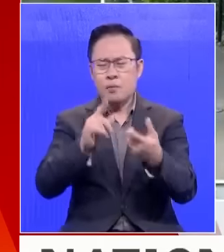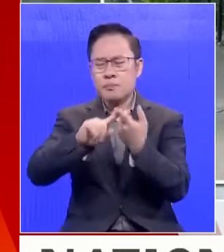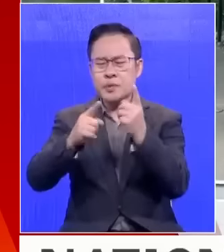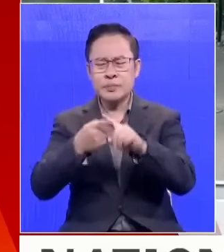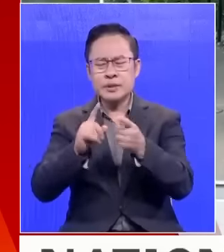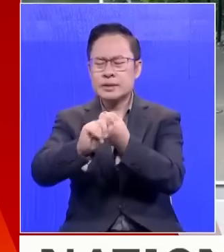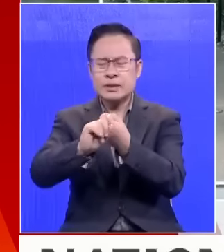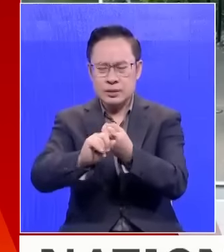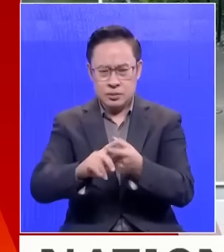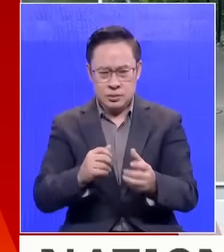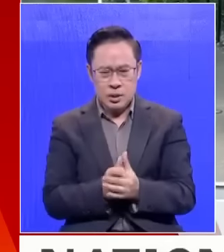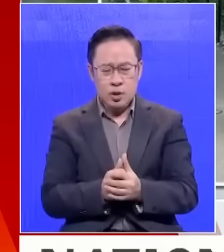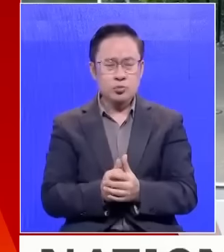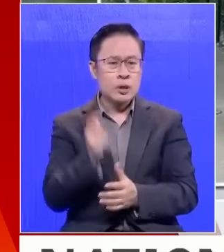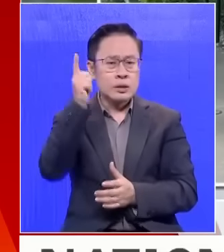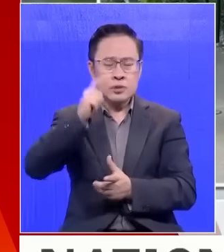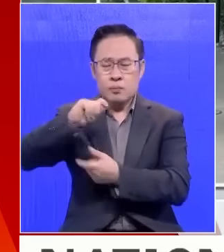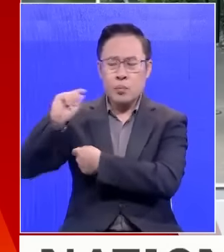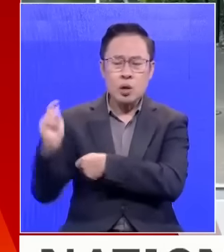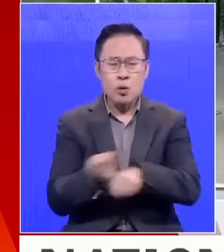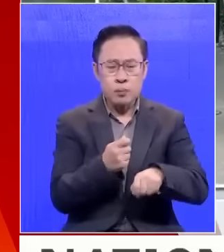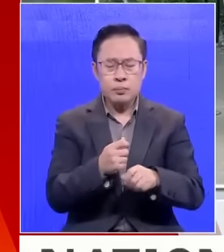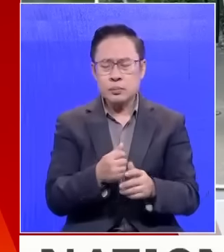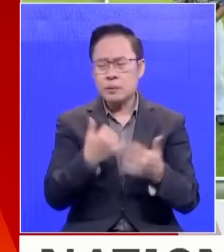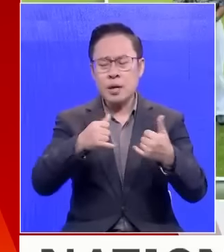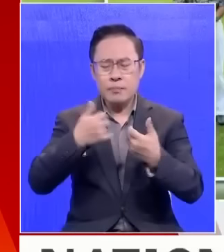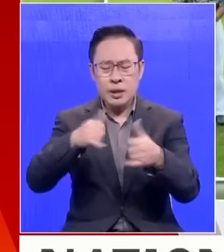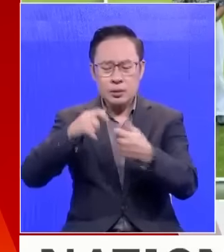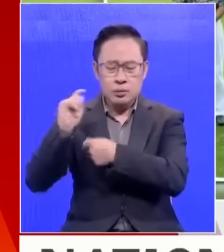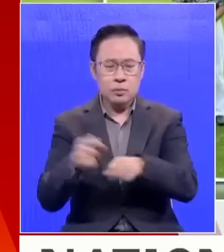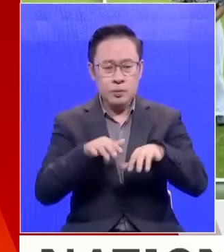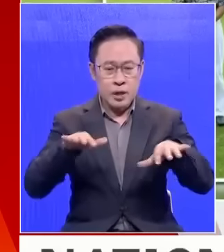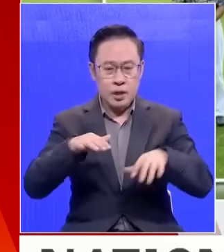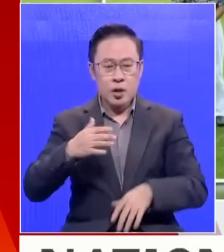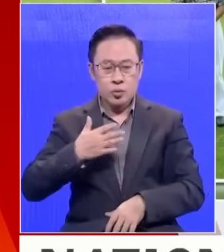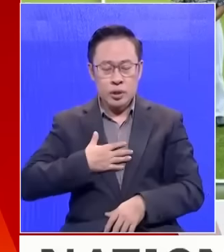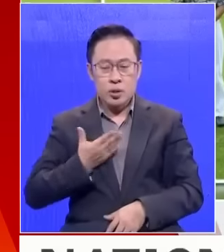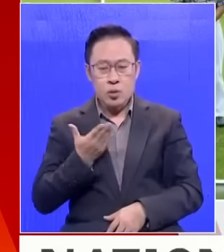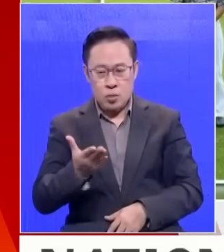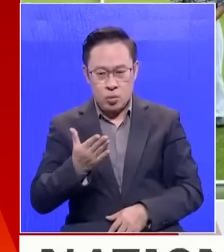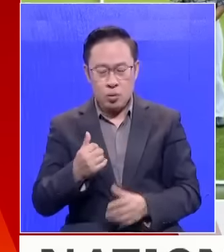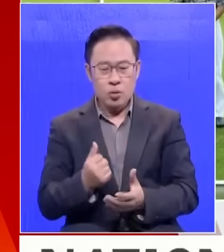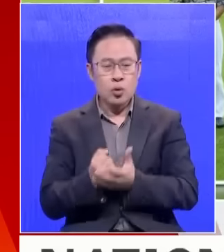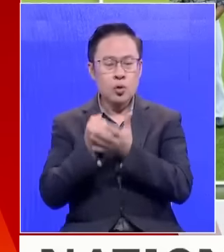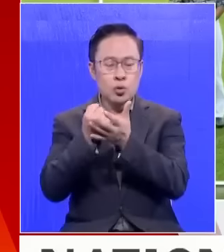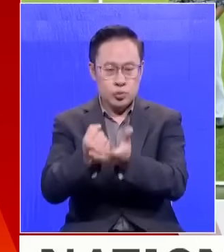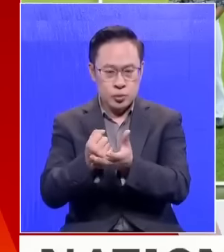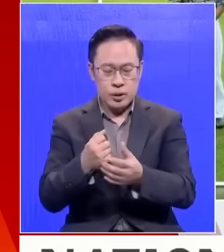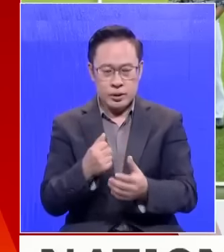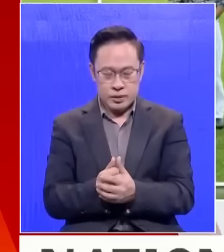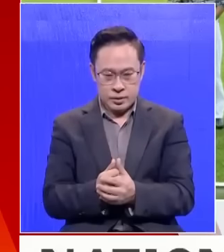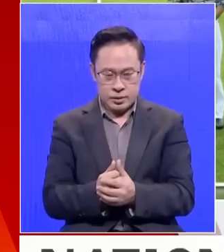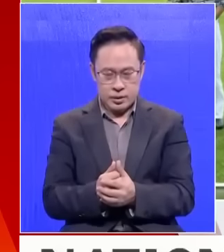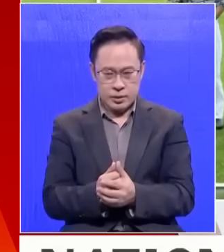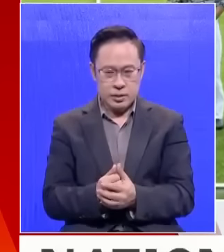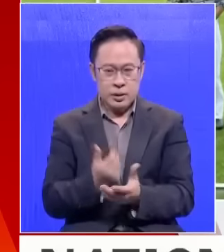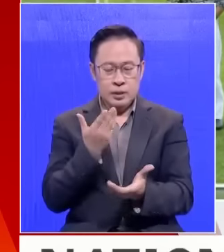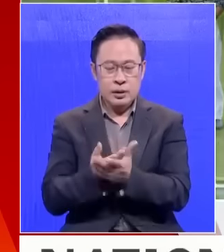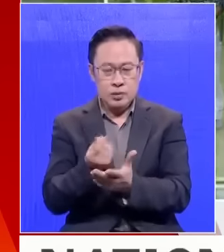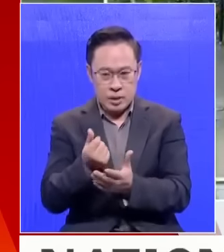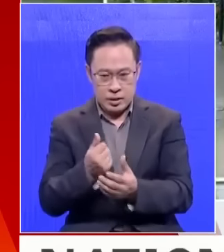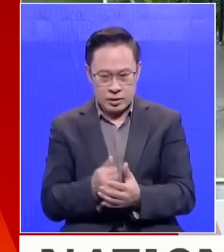ณมาตีกอล์ฟไม่ได้ตีมากว่า5ปีแล้วคุณอนุทินก็เลยไปขอลูกสาวว่ากันเวลาไว้ให้หน่อยได้ไหมจะคิดเงินเท่าไหร่ก็ว่ามาให้